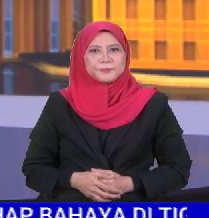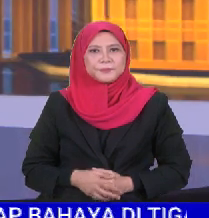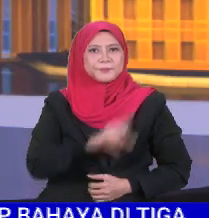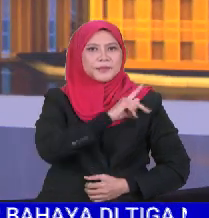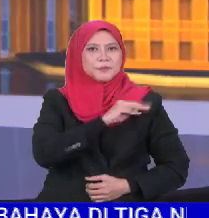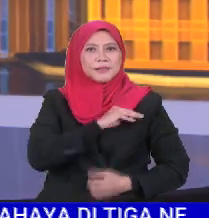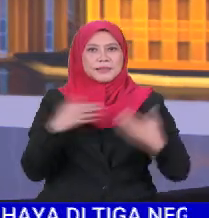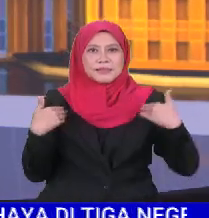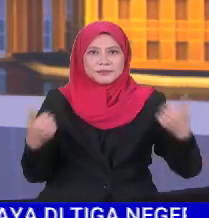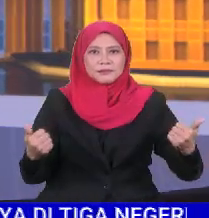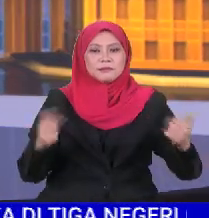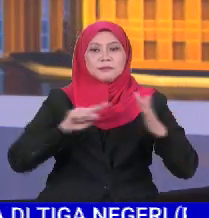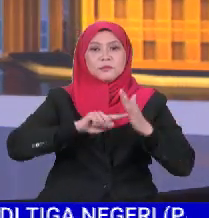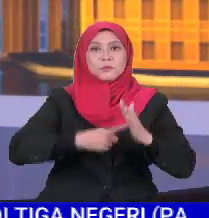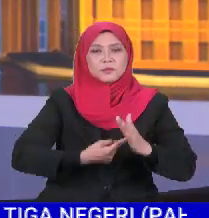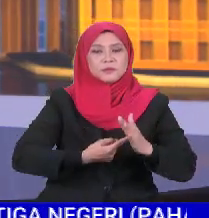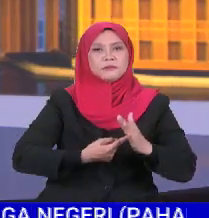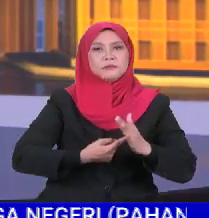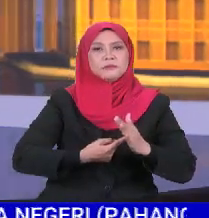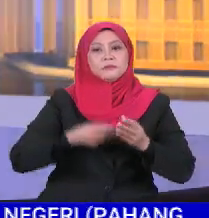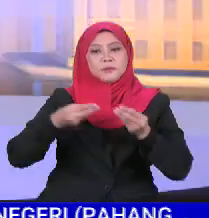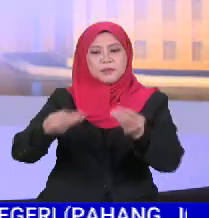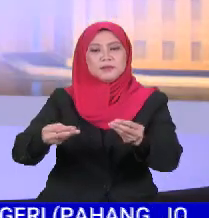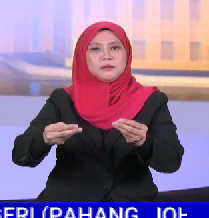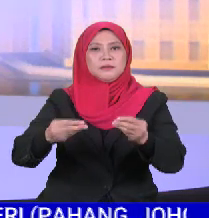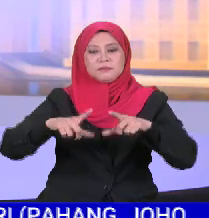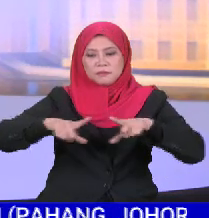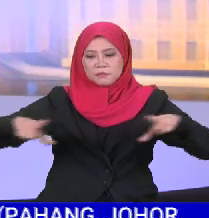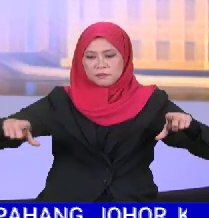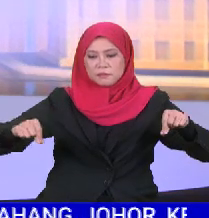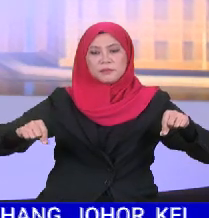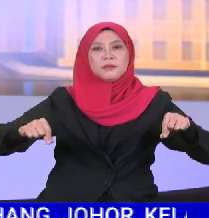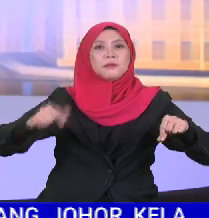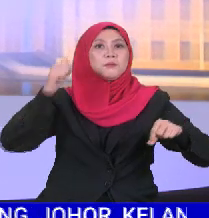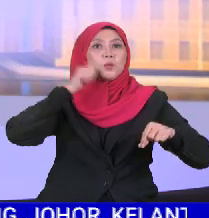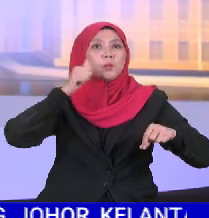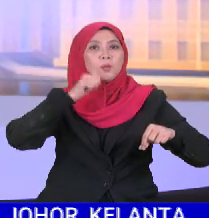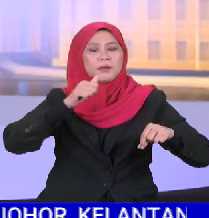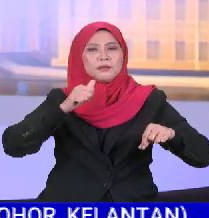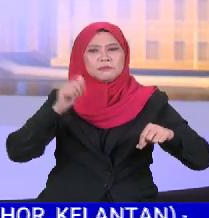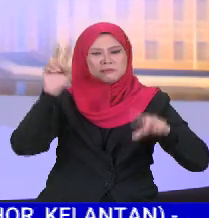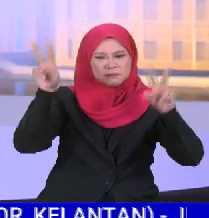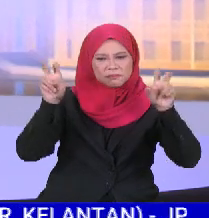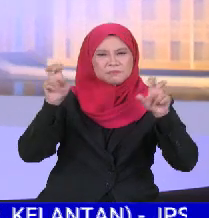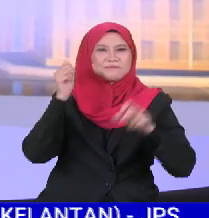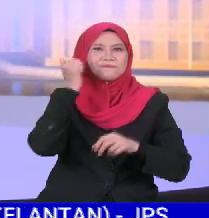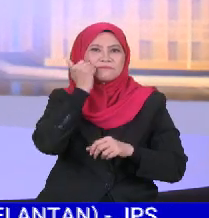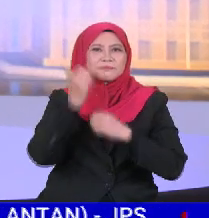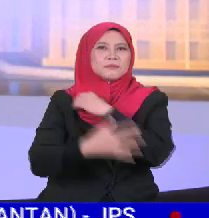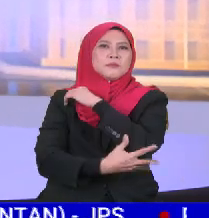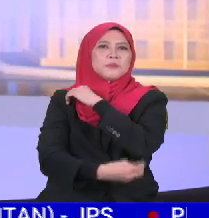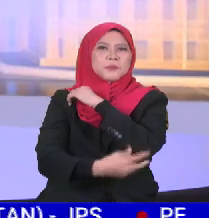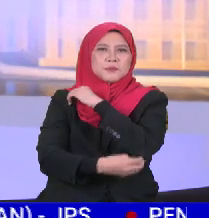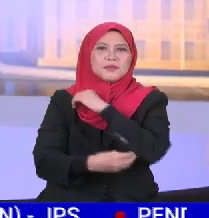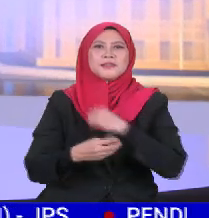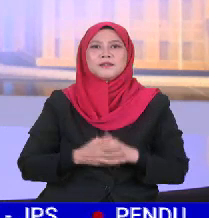Baik, Kementerian Kesihatan akan memulakan inisiatif pemberian tuala wanita percuma bagi menangani isu kemiskinan HED di negara ini.